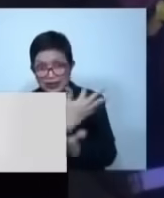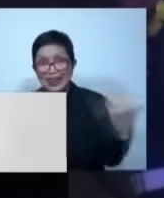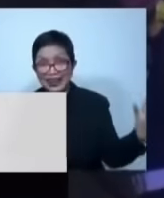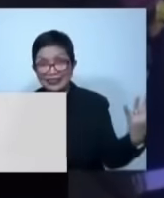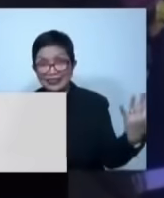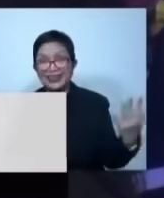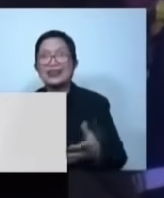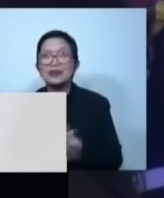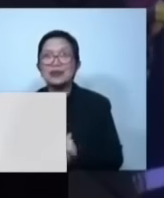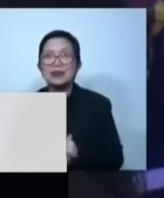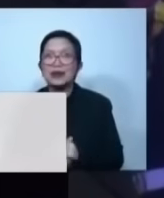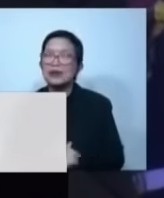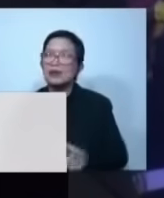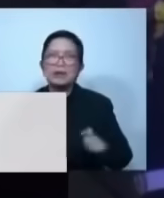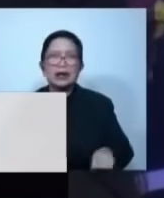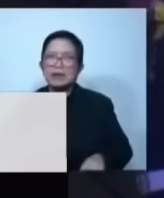di